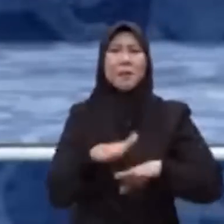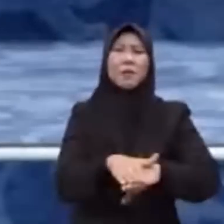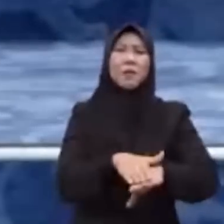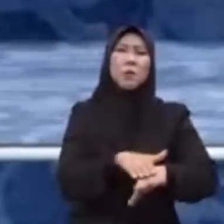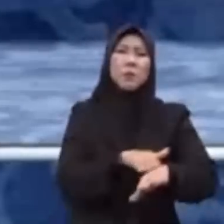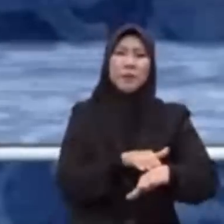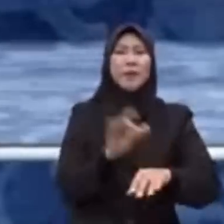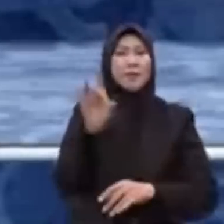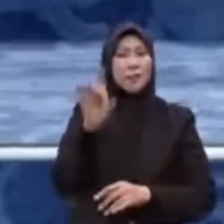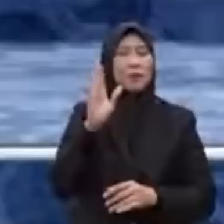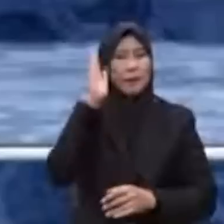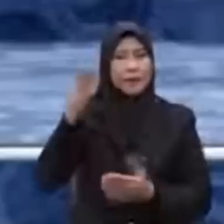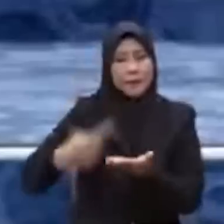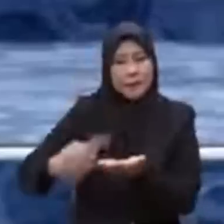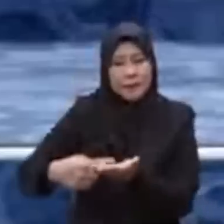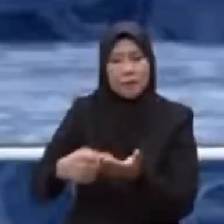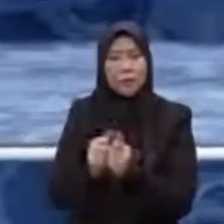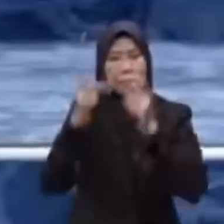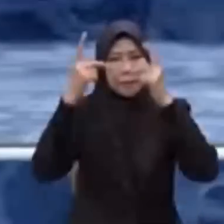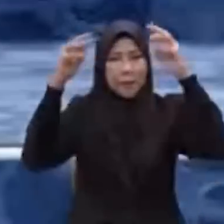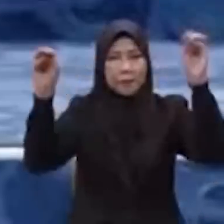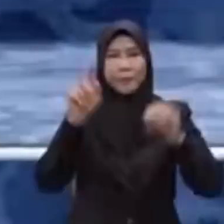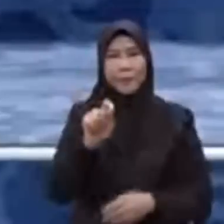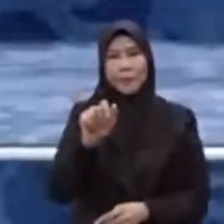Insya Allah saya akan bincangkan ini dengan Muhammad